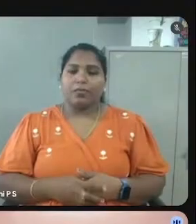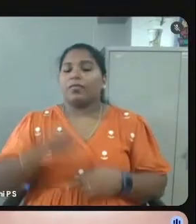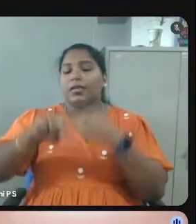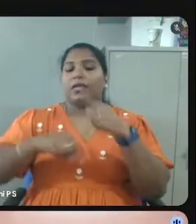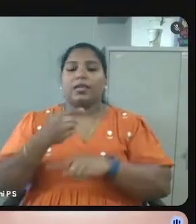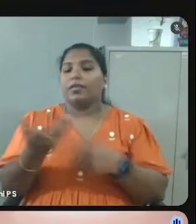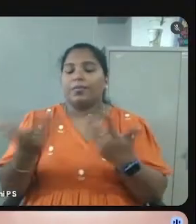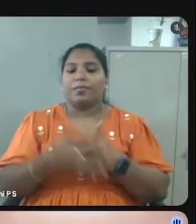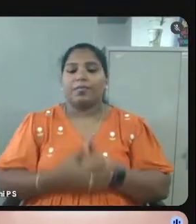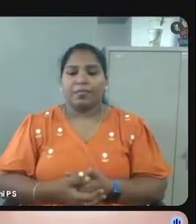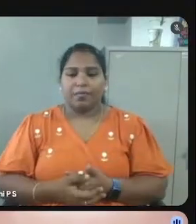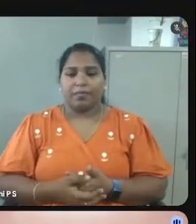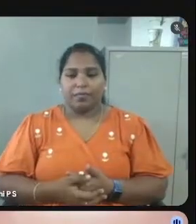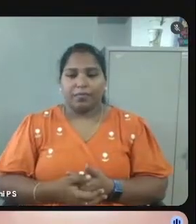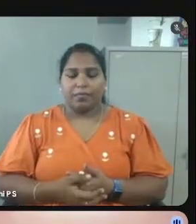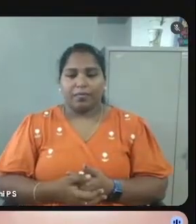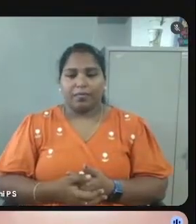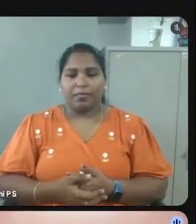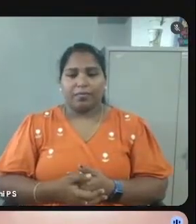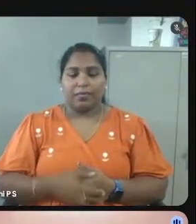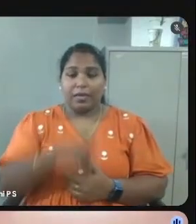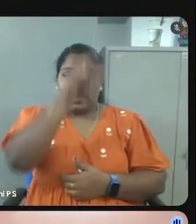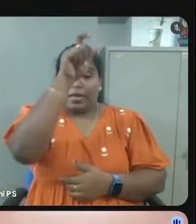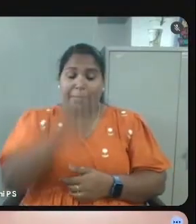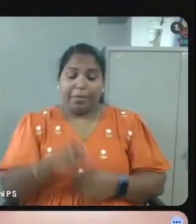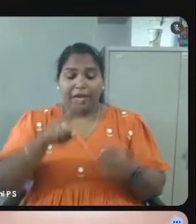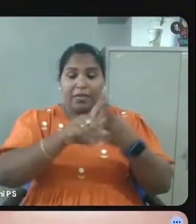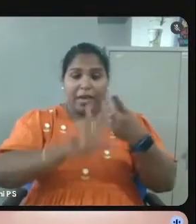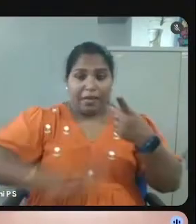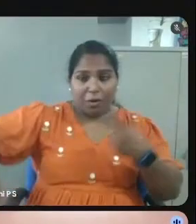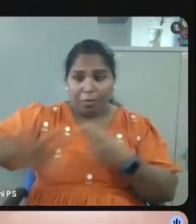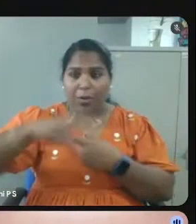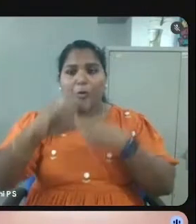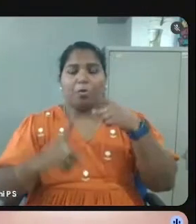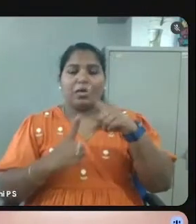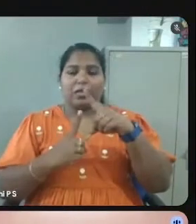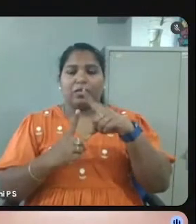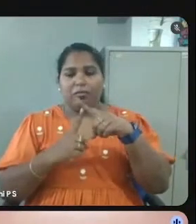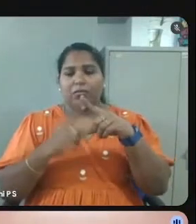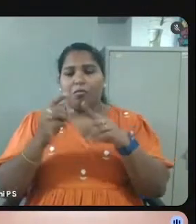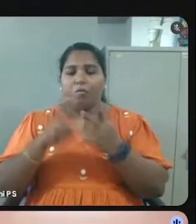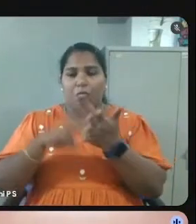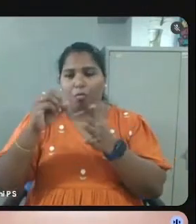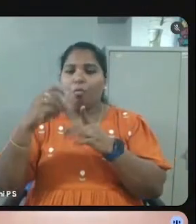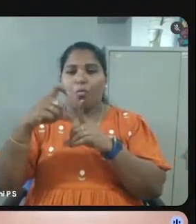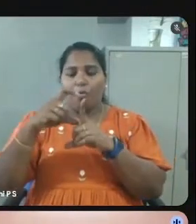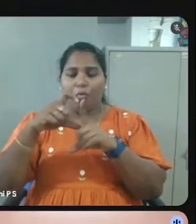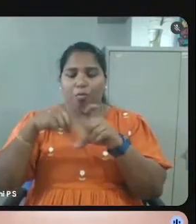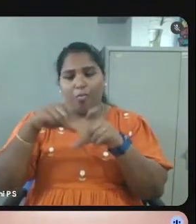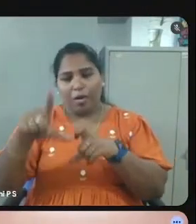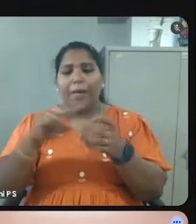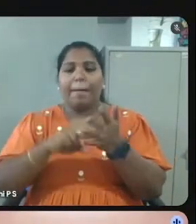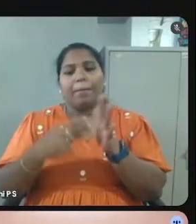അടുത്തതായി നമുക്ക് കാണാൻ പോകുന്നത് പേഴ്സൺ എൻവയറമെന്റ് ഓക്യുപ്പേഷൻ മോഡൽ ആണ്. ഇതിനകത്ത് വരുന്നത് ഓക്യുപ്പേഷൻ എന്ന് പറയുന്നത് സെക്ഷുവൽ